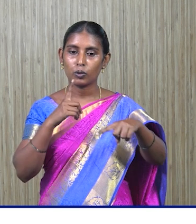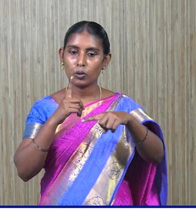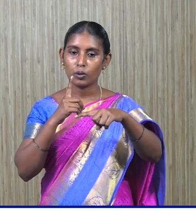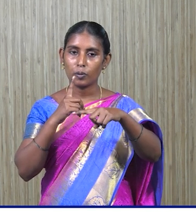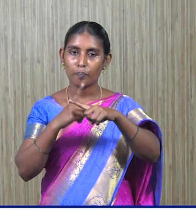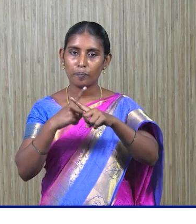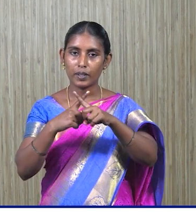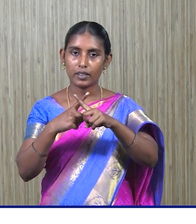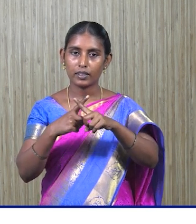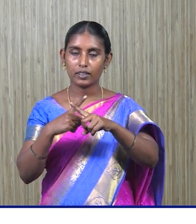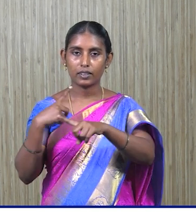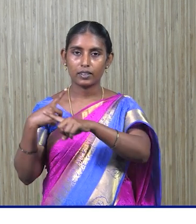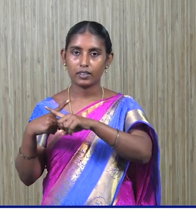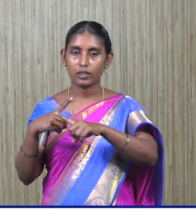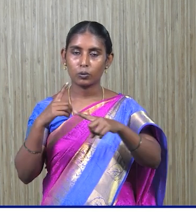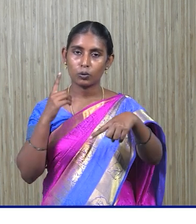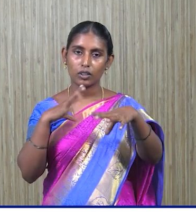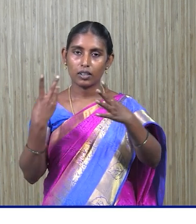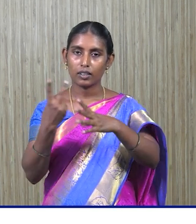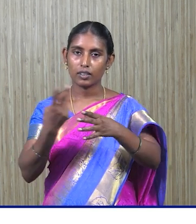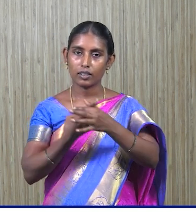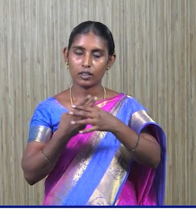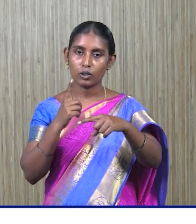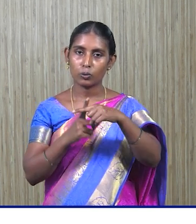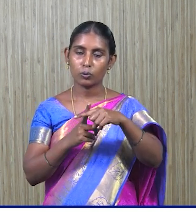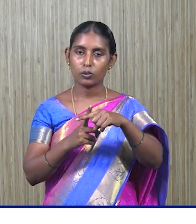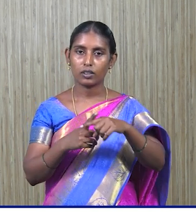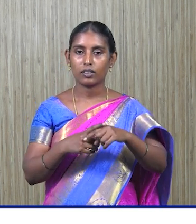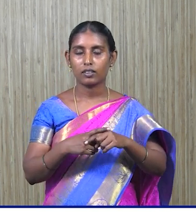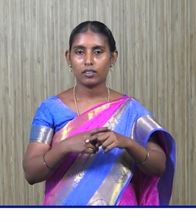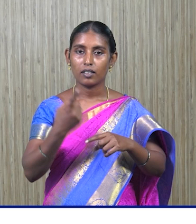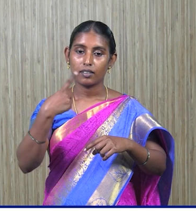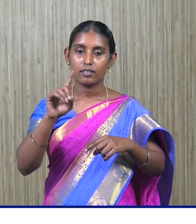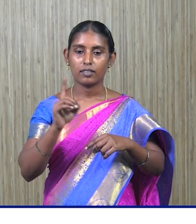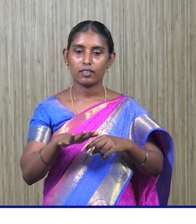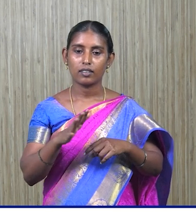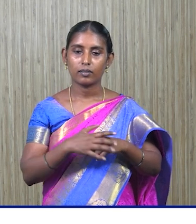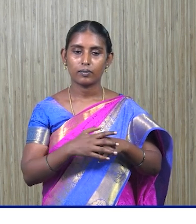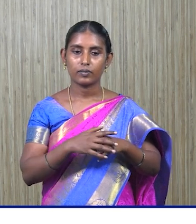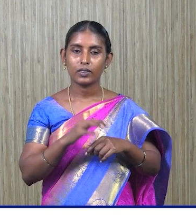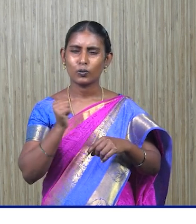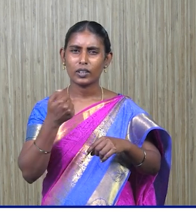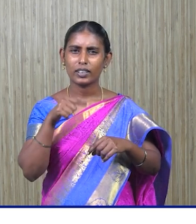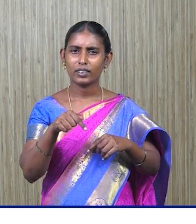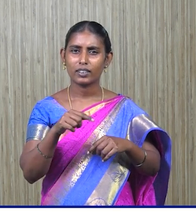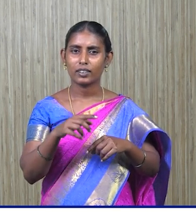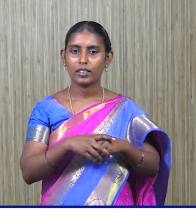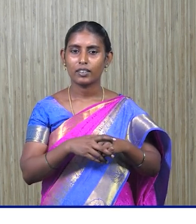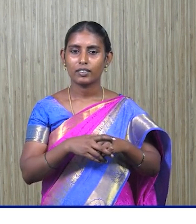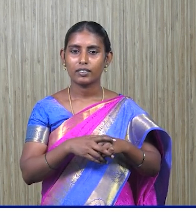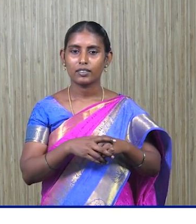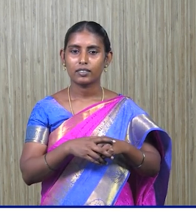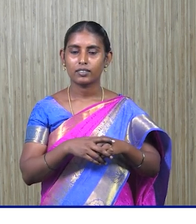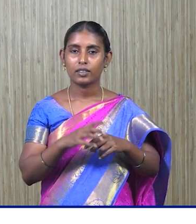இரண்டு பெருக்குத்தொகைகளின் கூடுதலாக குறிப்பிட முடியும். ஏன் இதை பங்கீட்டு பண்ணும் சொல்கிறோம்? இங்கு இரண்டு குறிகள் இடம்பெறுகின்றது, பெருக்கலும்